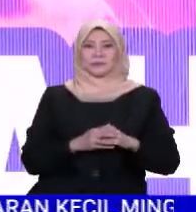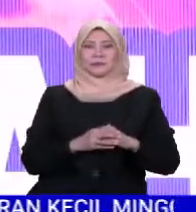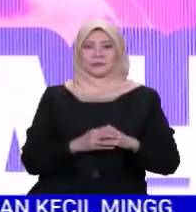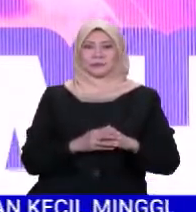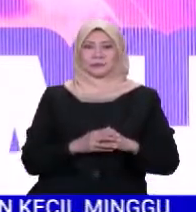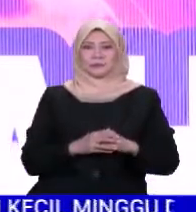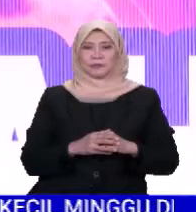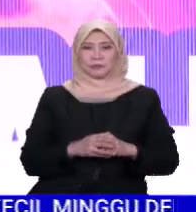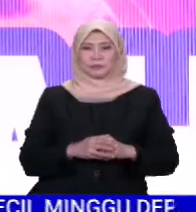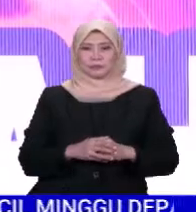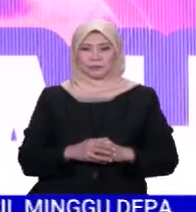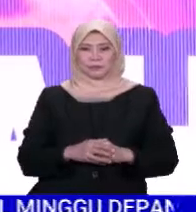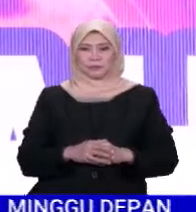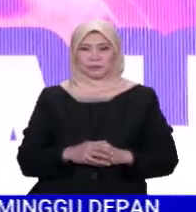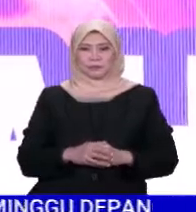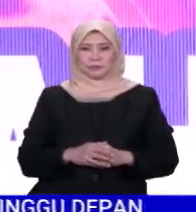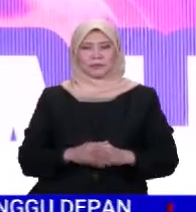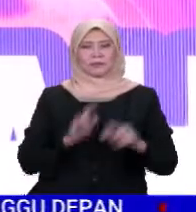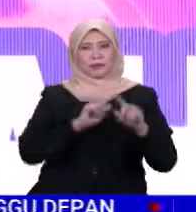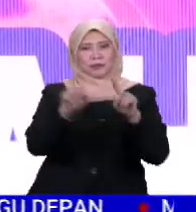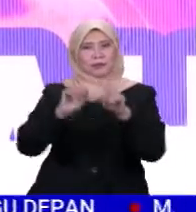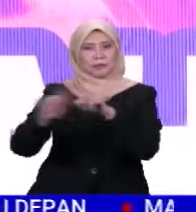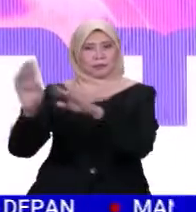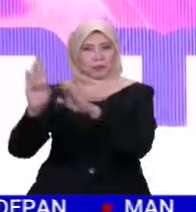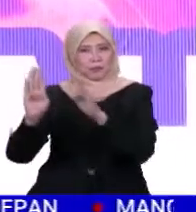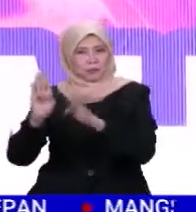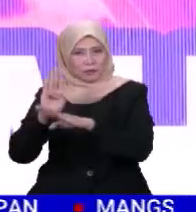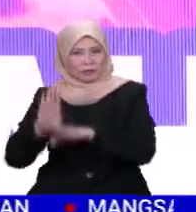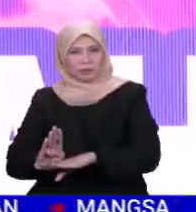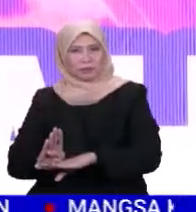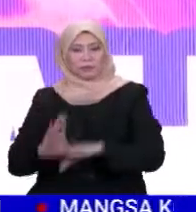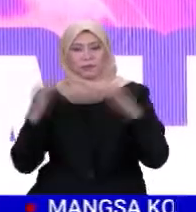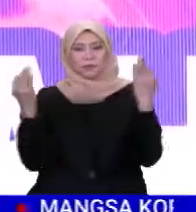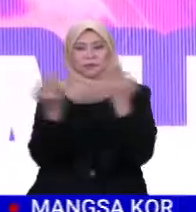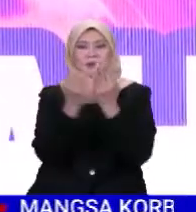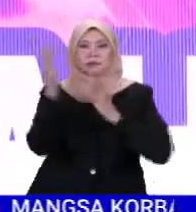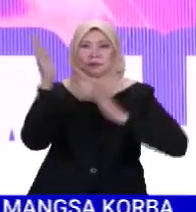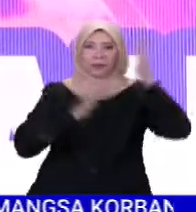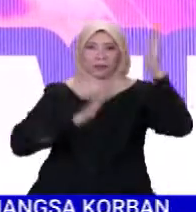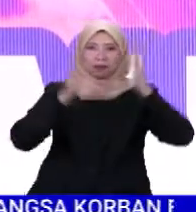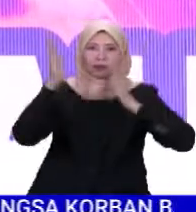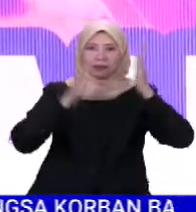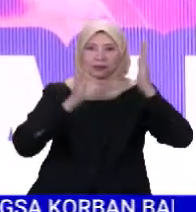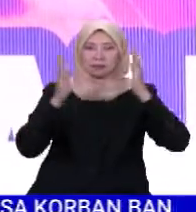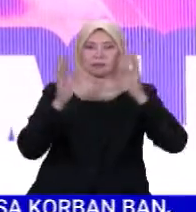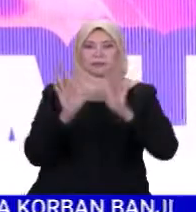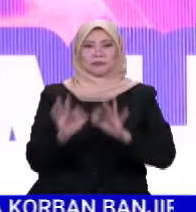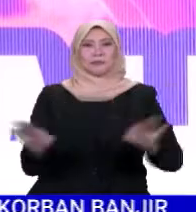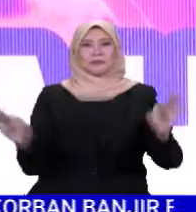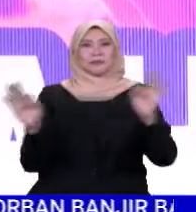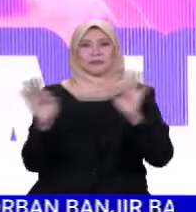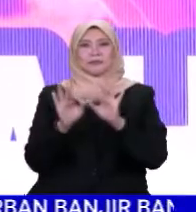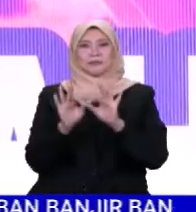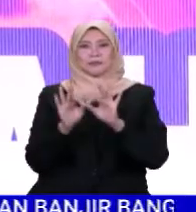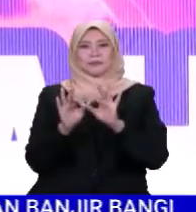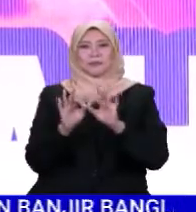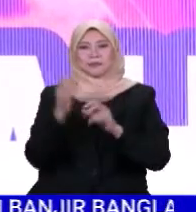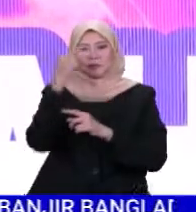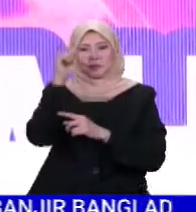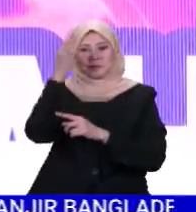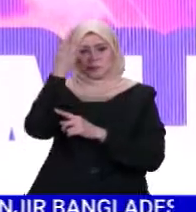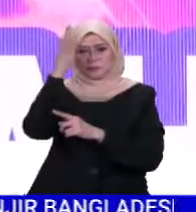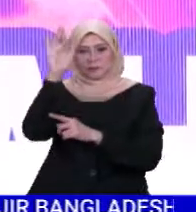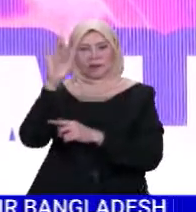menerima kelbagaian budaya keluarga Malaysia yang menjadi tang kepada kelestarian